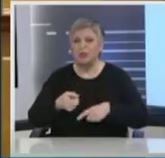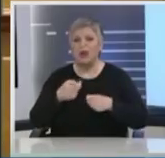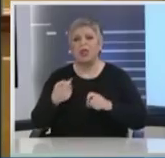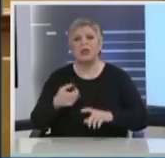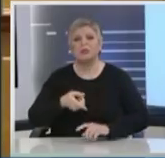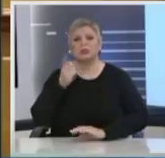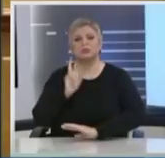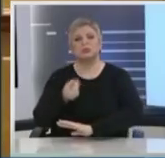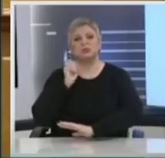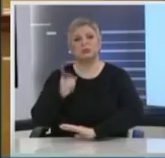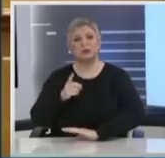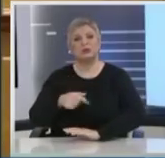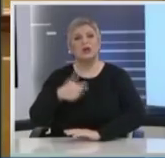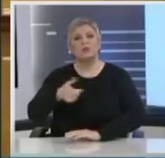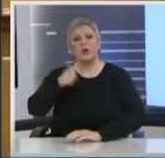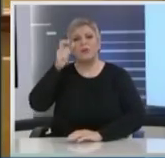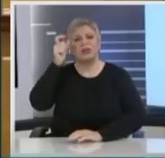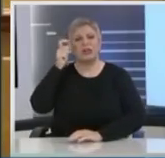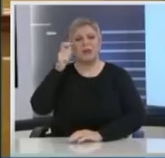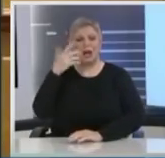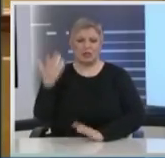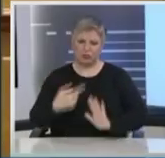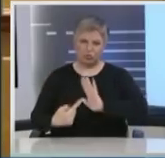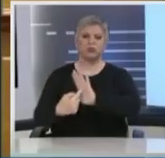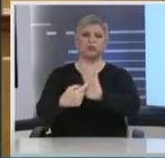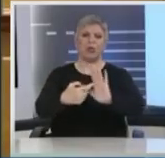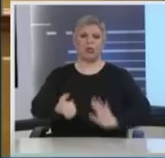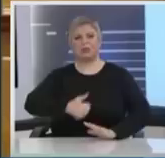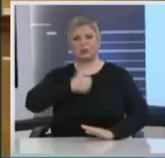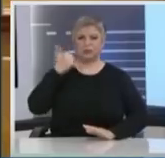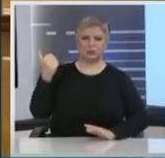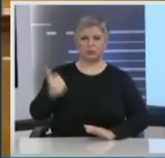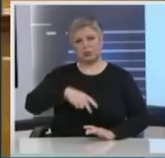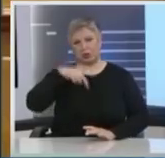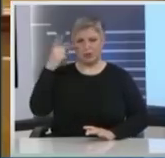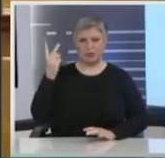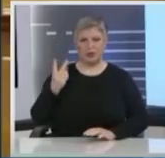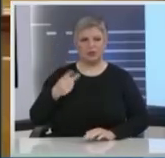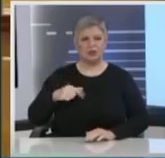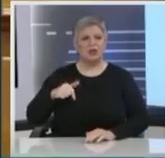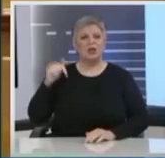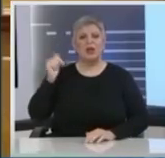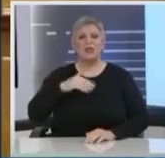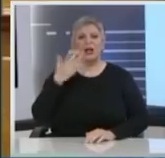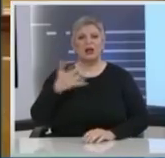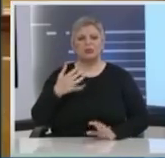Σαμαράς, ο τραμπουκισμός αυτός οδηγεί την πολιτική ζωή του όπου αλλού.